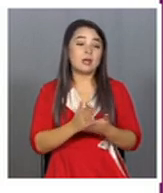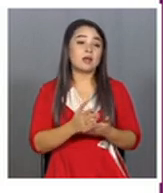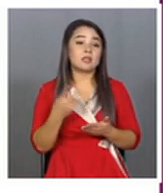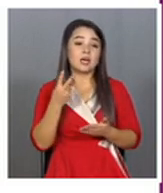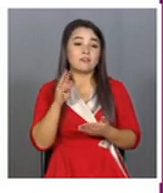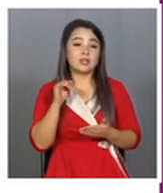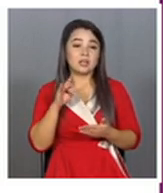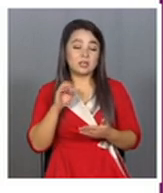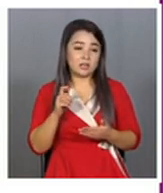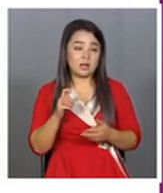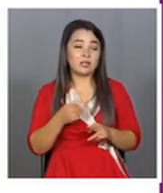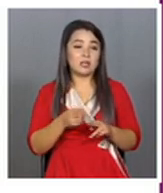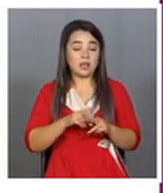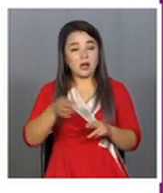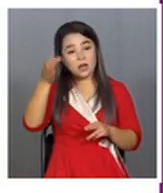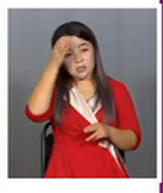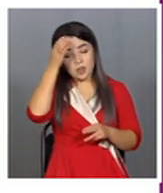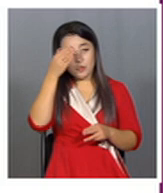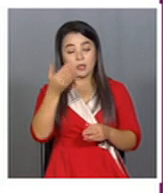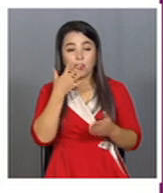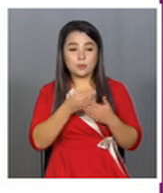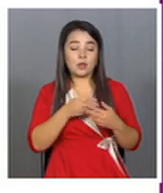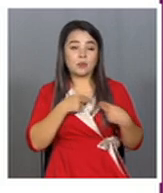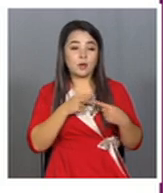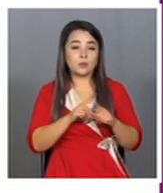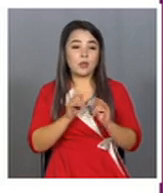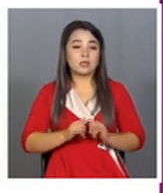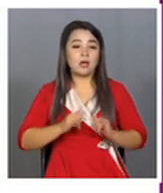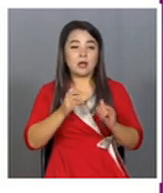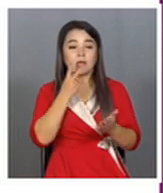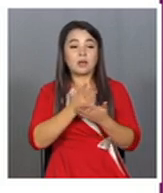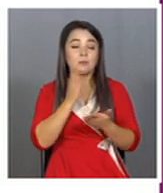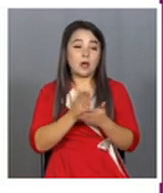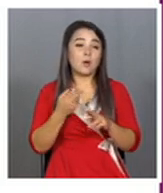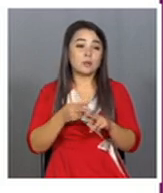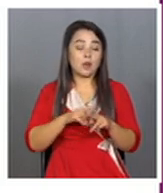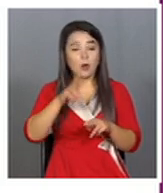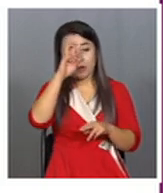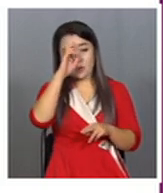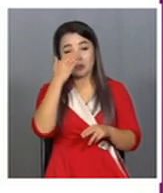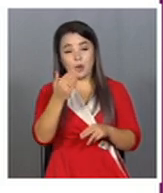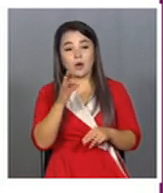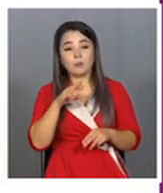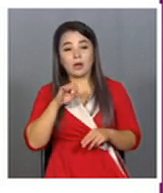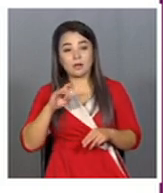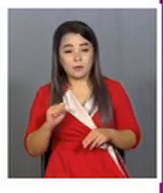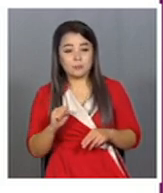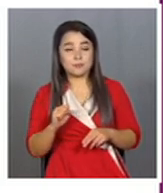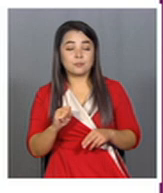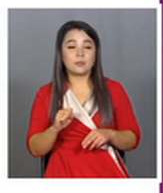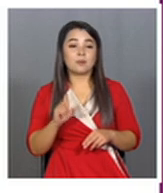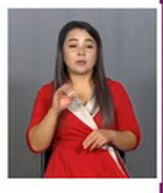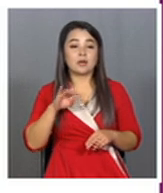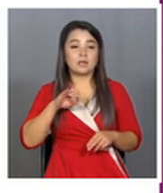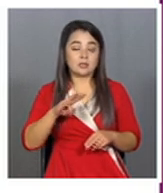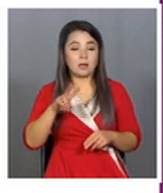Фридрих өзін ғылым мен өнердің қолдаушысы ретінде көрсетті. Ол корольдық операны Берлин